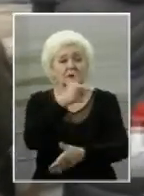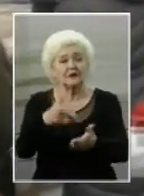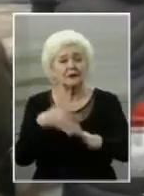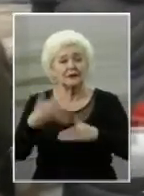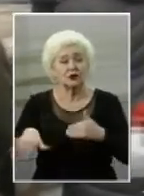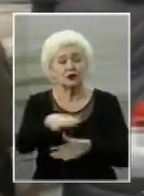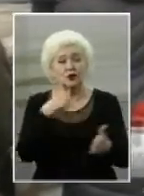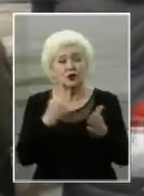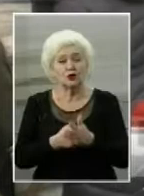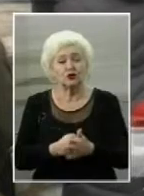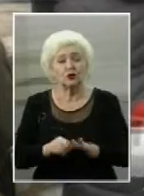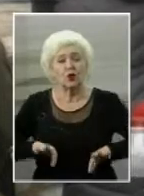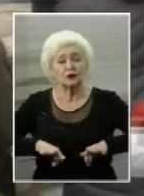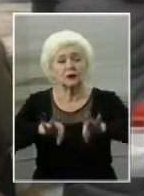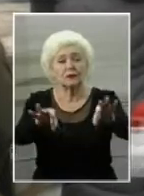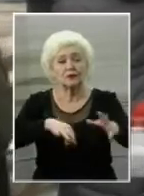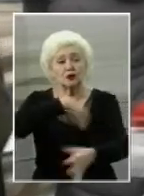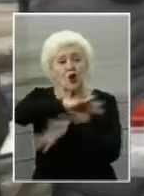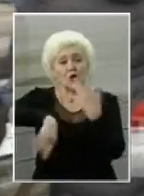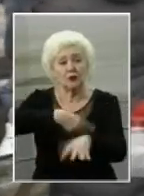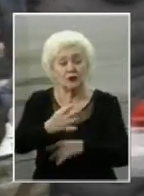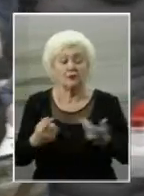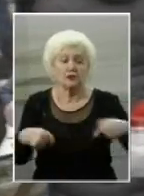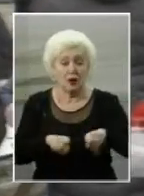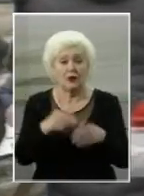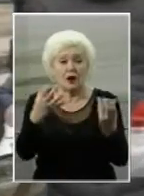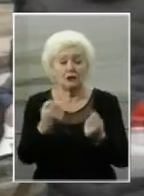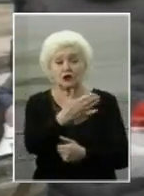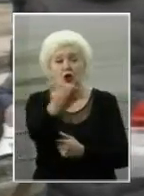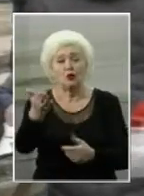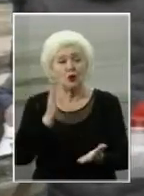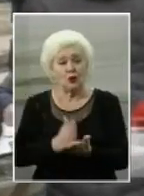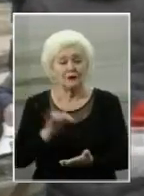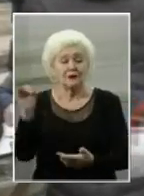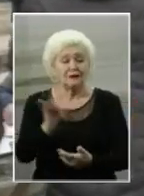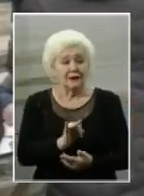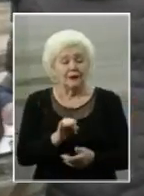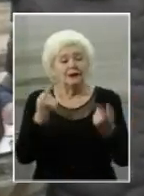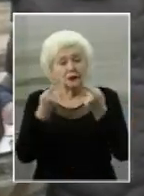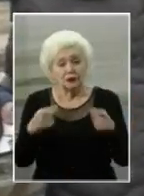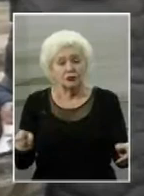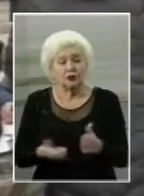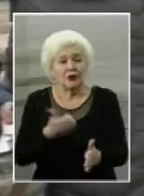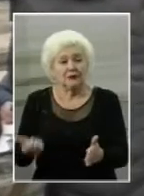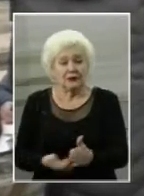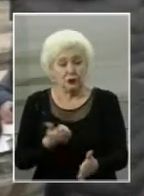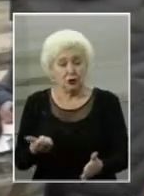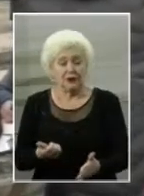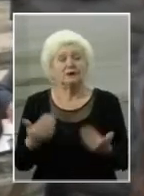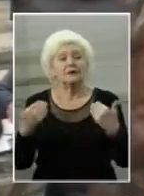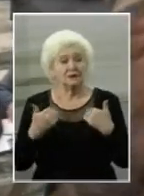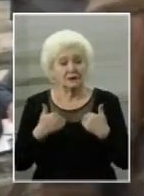Херсон до транспортного колапсу, а так ще у нього є і другі недоліки.